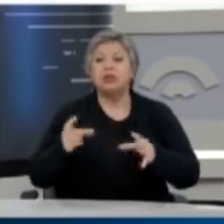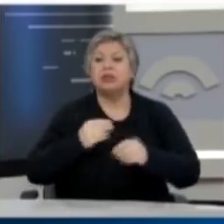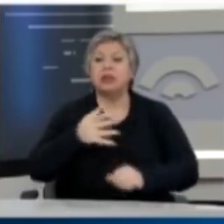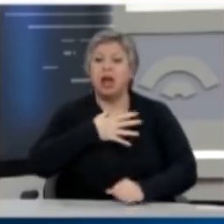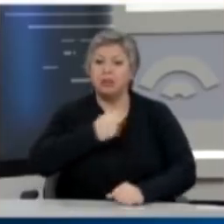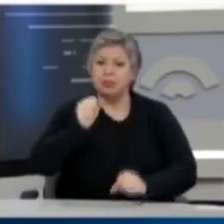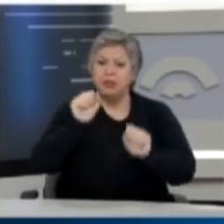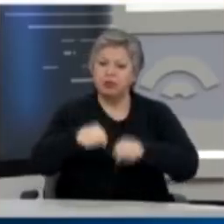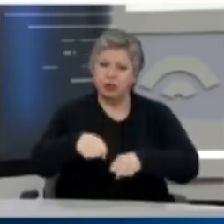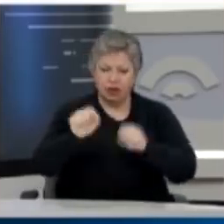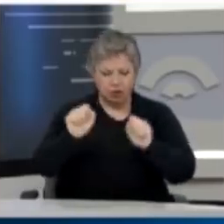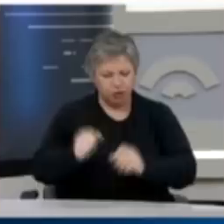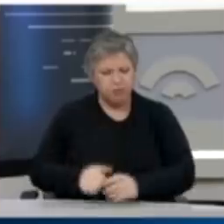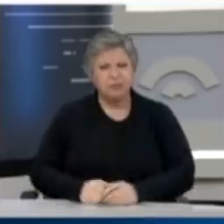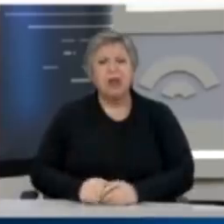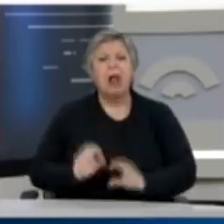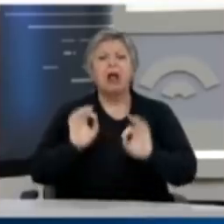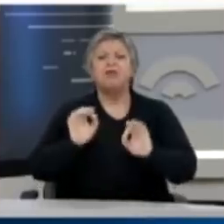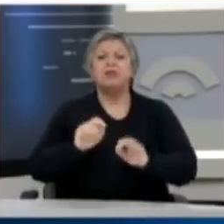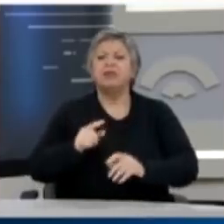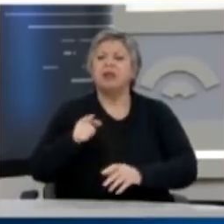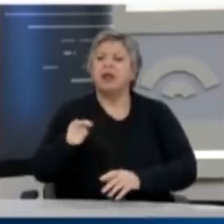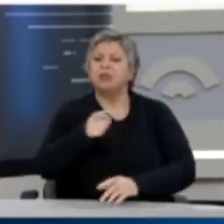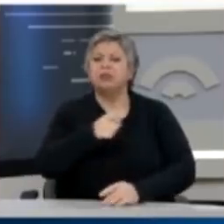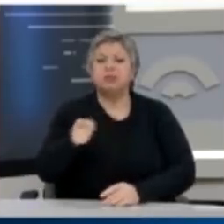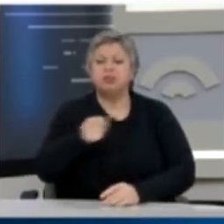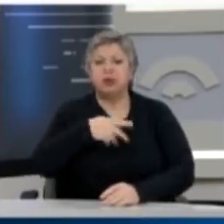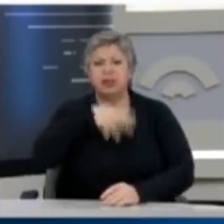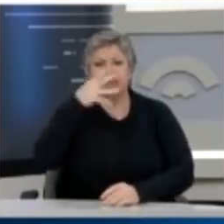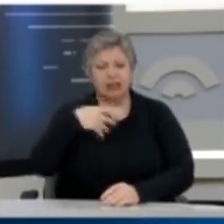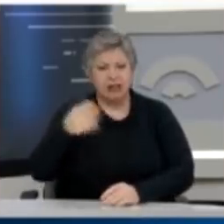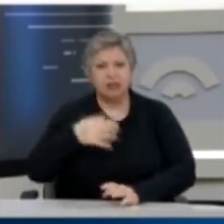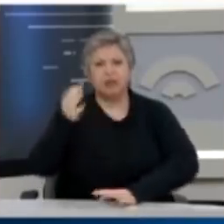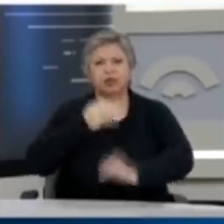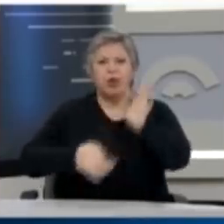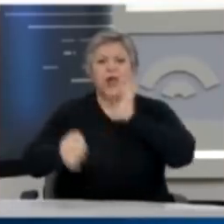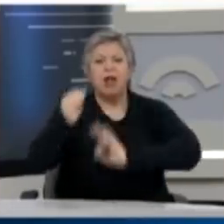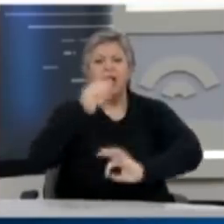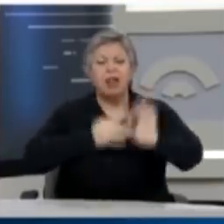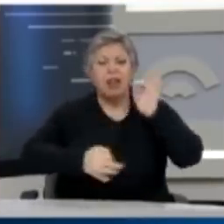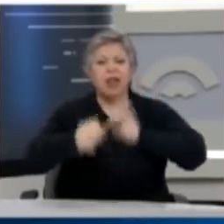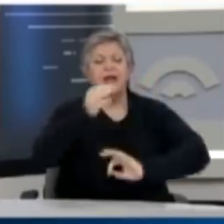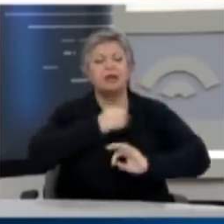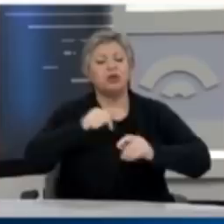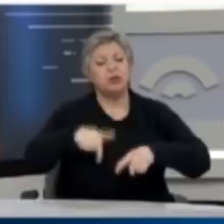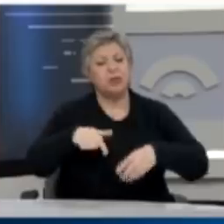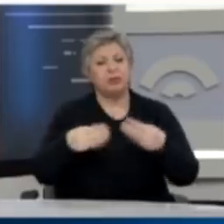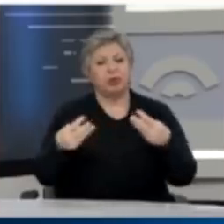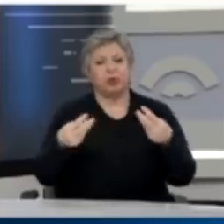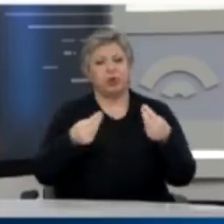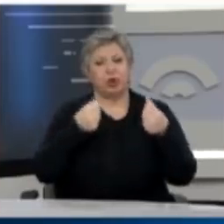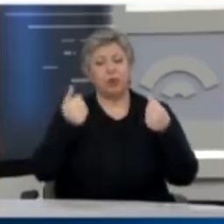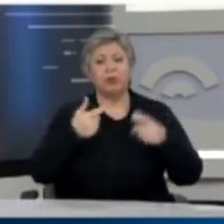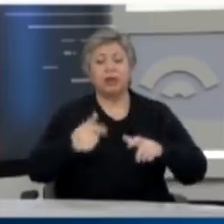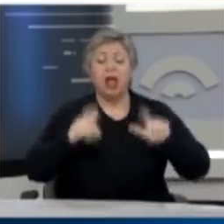επαναλαμβάνουν οι κύριοι του ΣΥΡΙΖΑ τα διάφορα περί εμβάθυνσης της δημοκρατίας,